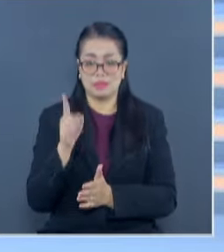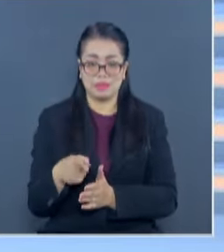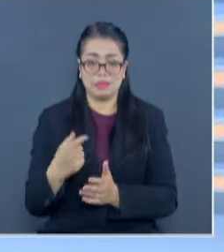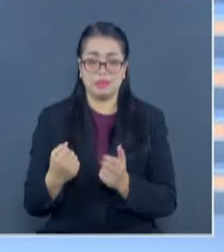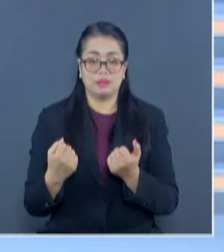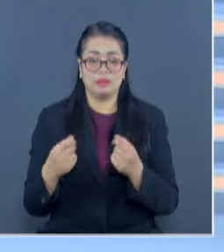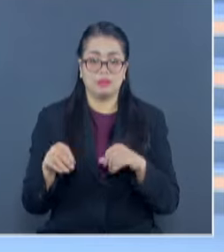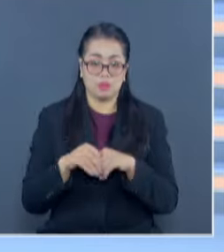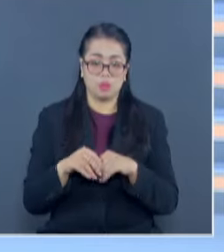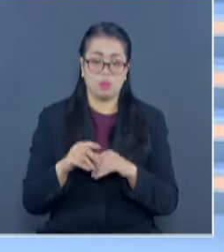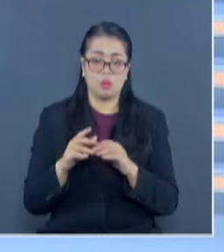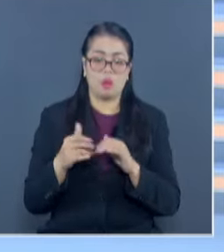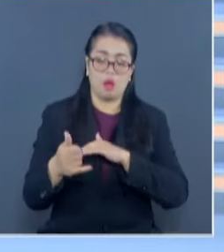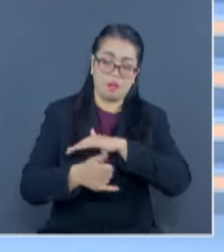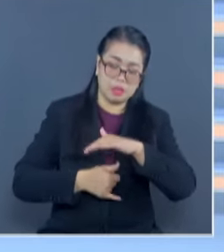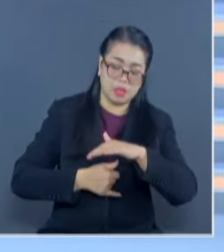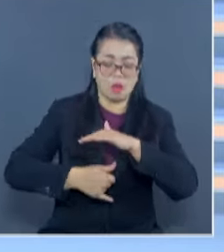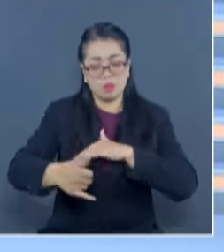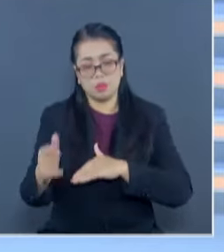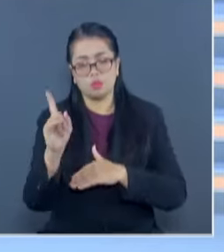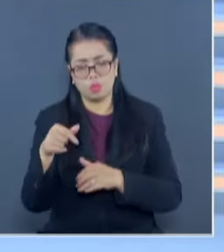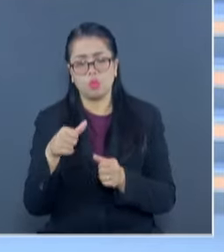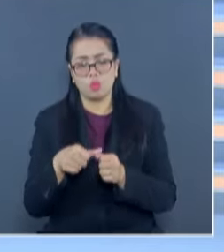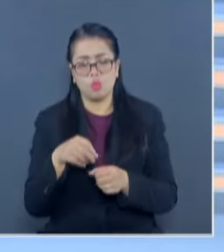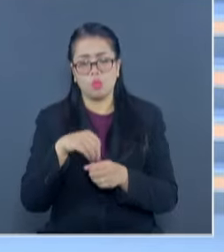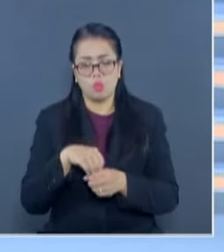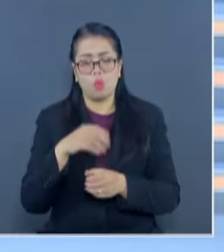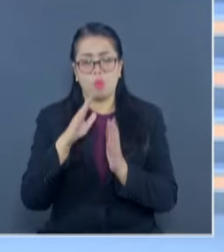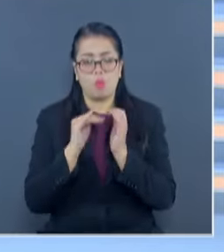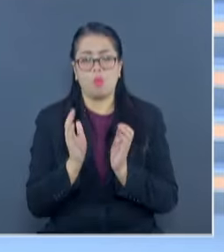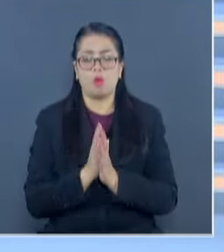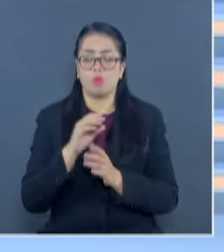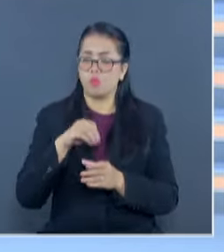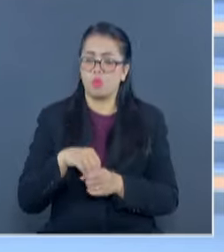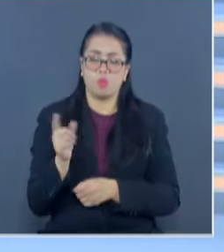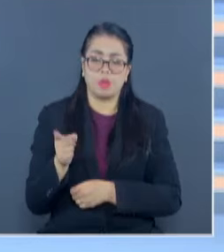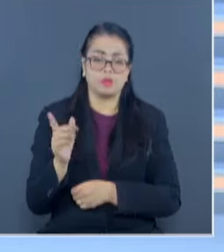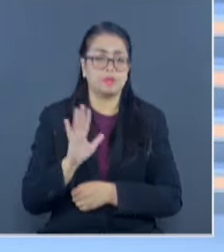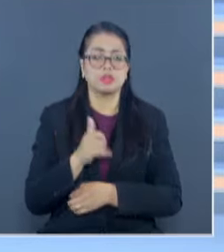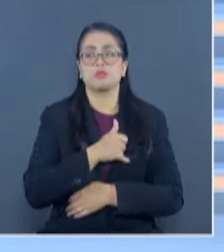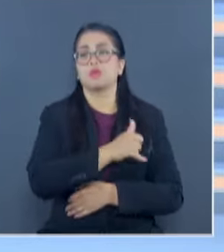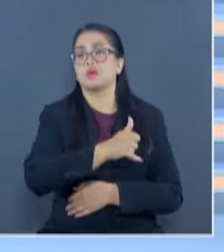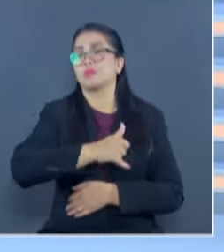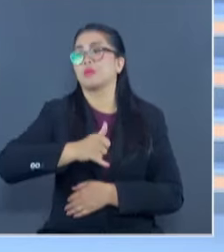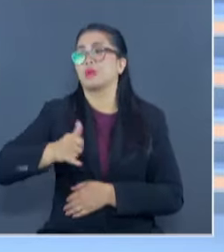ช่เป็นช่วงออกเข้าพรรษาก็ควรที่จะจำวัดมีสังกัดที่แน่นอนฮะไม่ใช่เป็นเล่ร่อนว